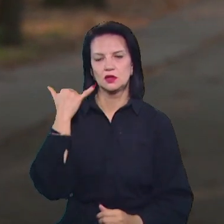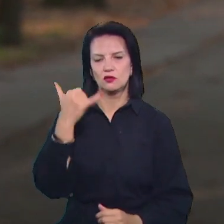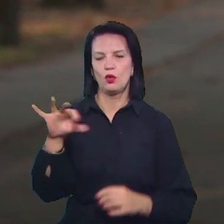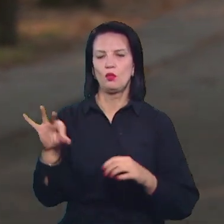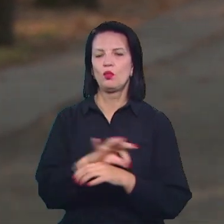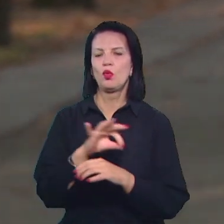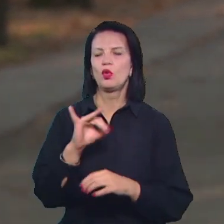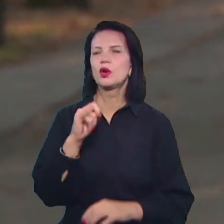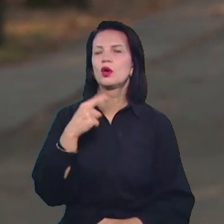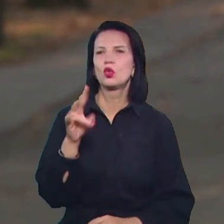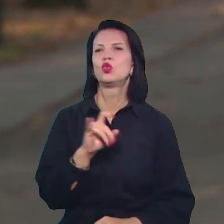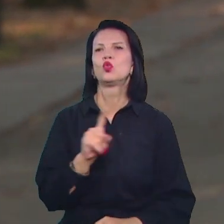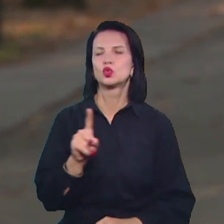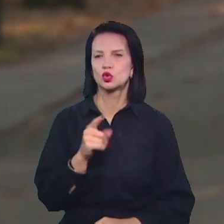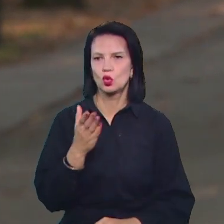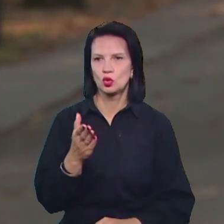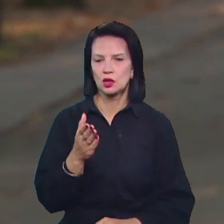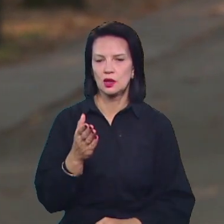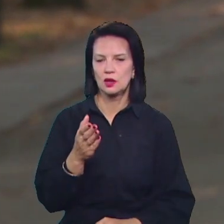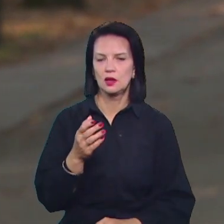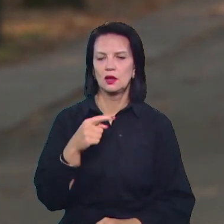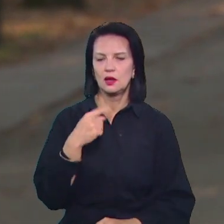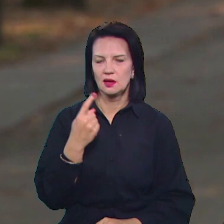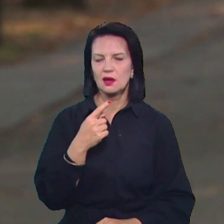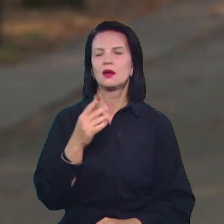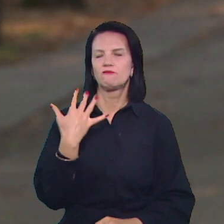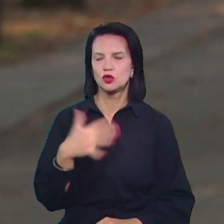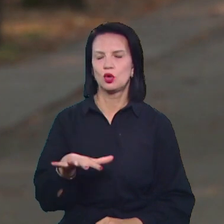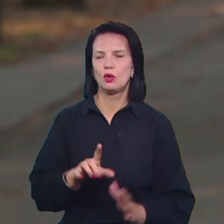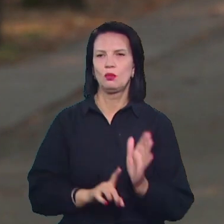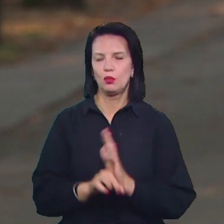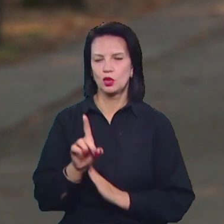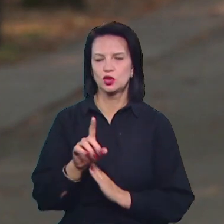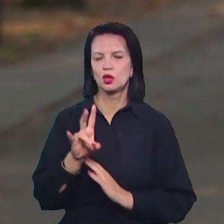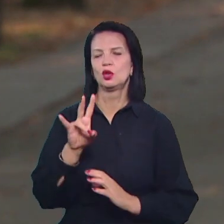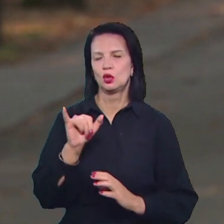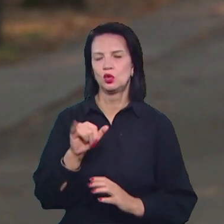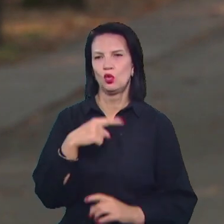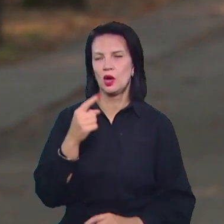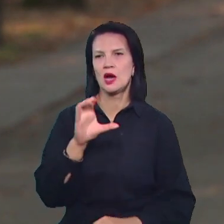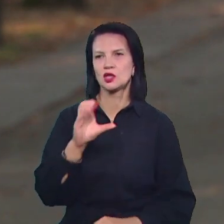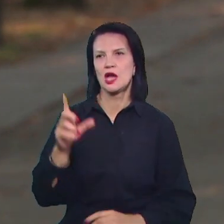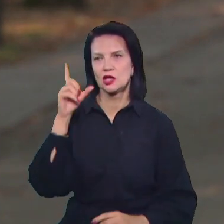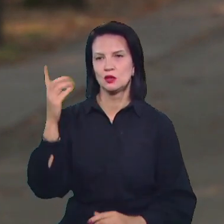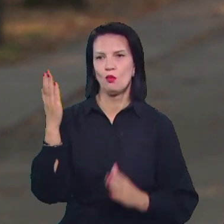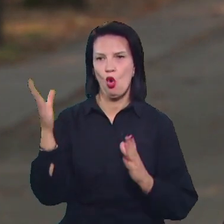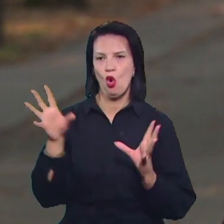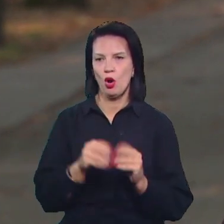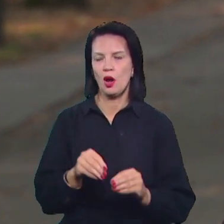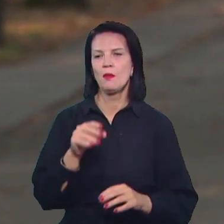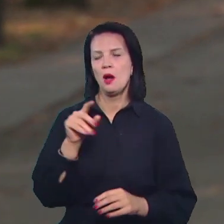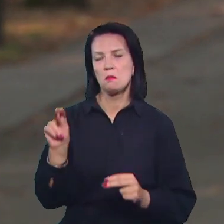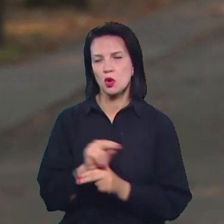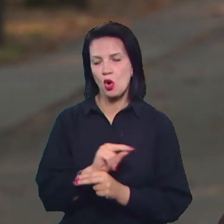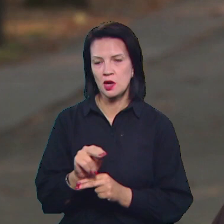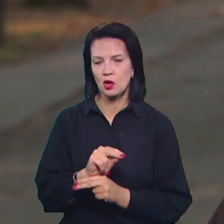там, поїхали. Кажу, почали. Ну, каже, з Богом. Ну і все. Пролікувалася. От, і